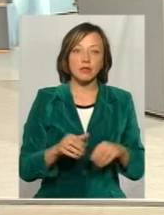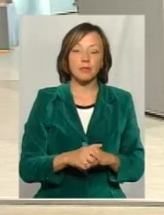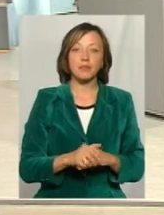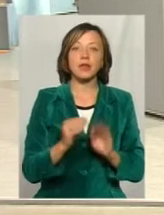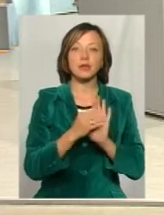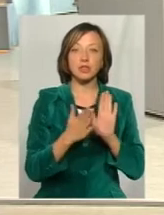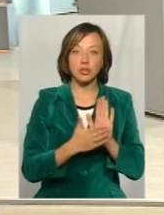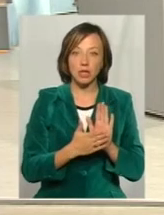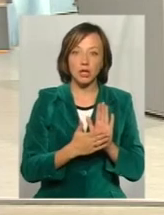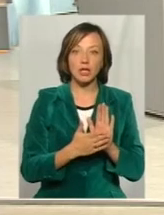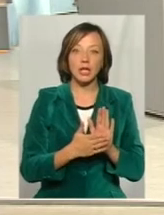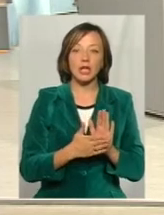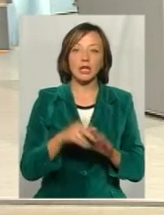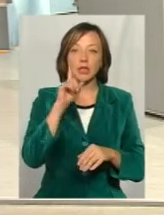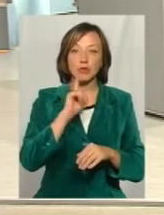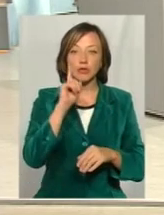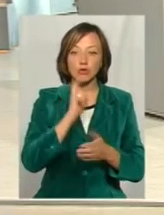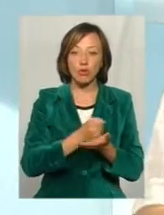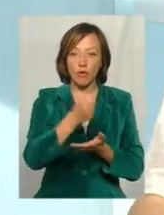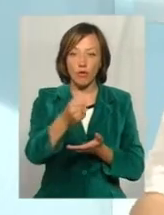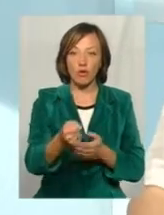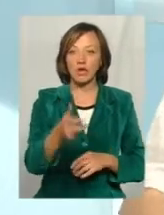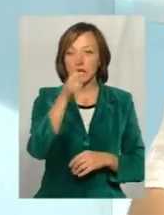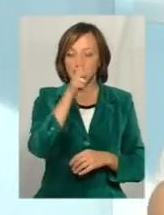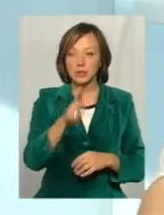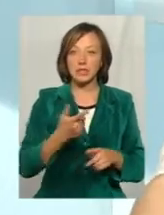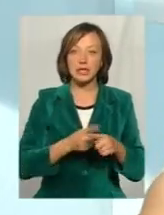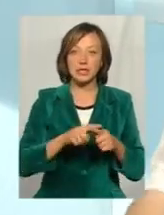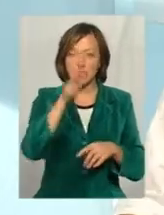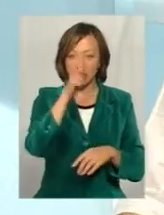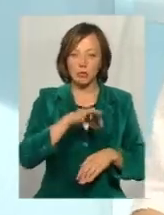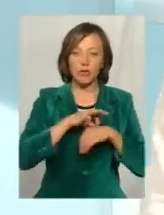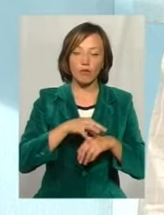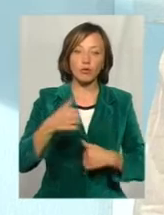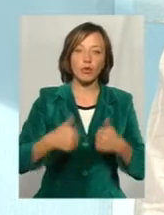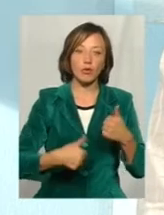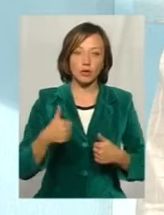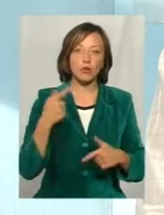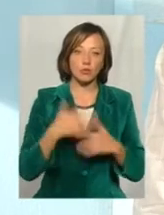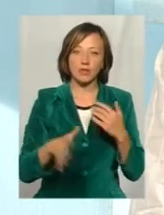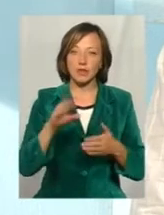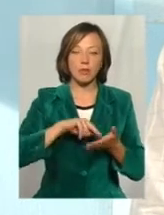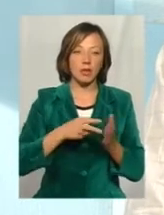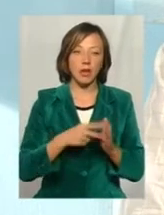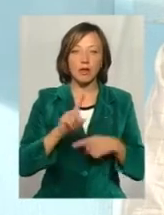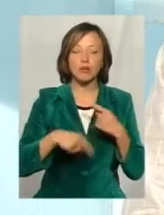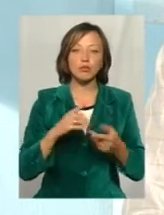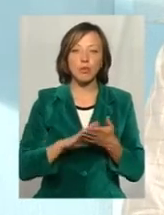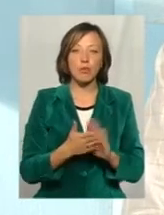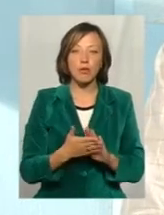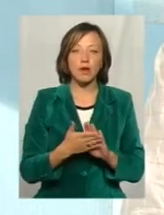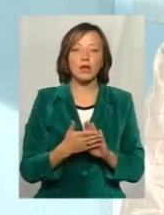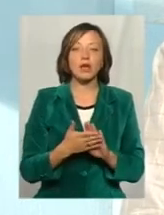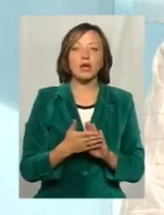Визначається тимчасовий перевізник на 3 місяці, за ці 3 місяці ми проводимо конкурс. То тут все передбачено. Наступні умови –